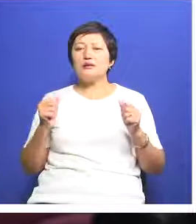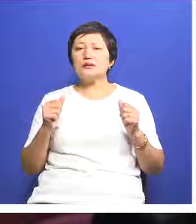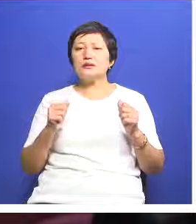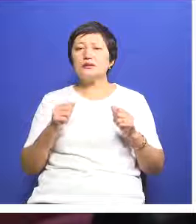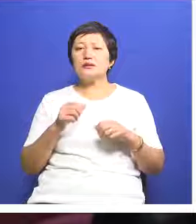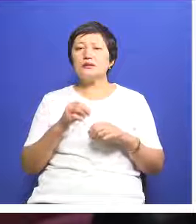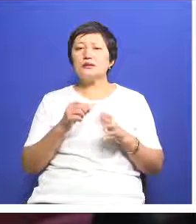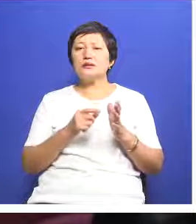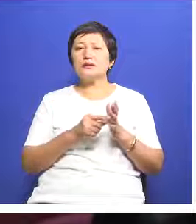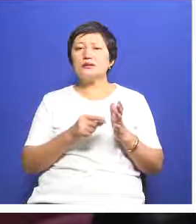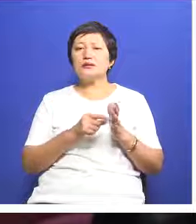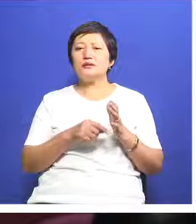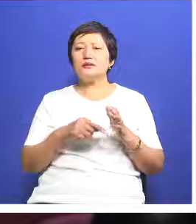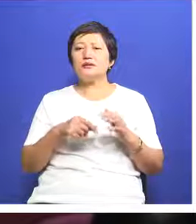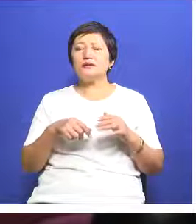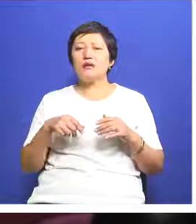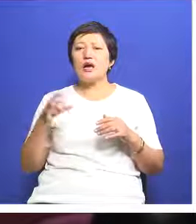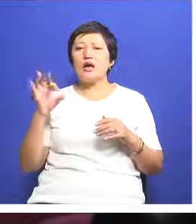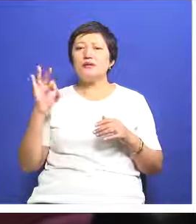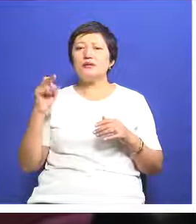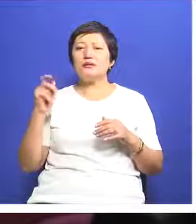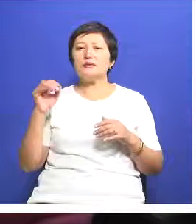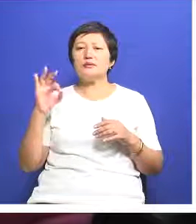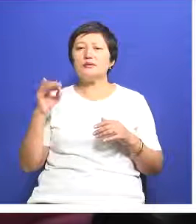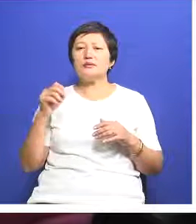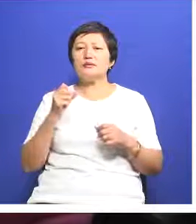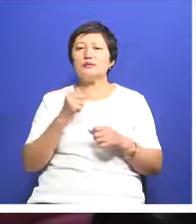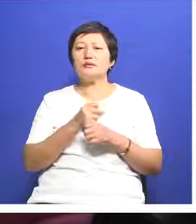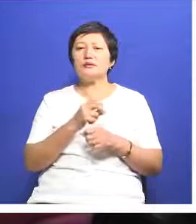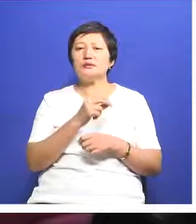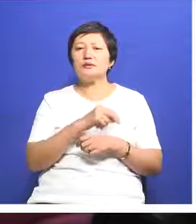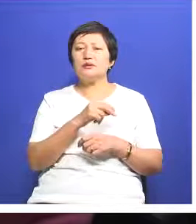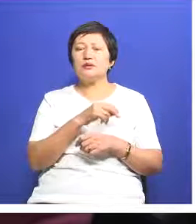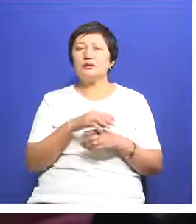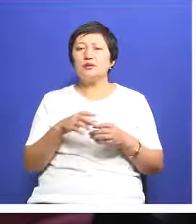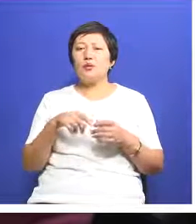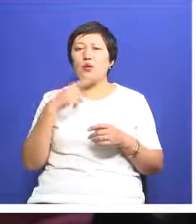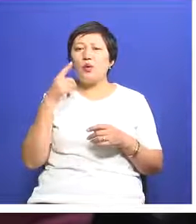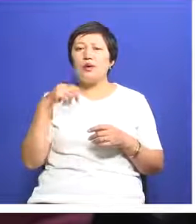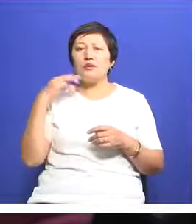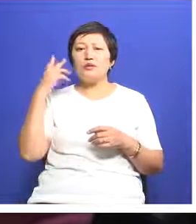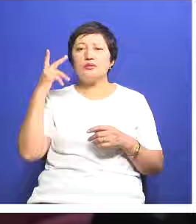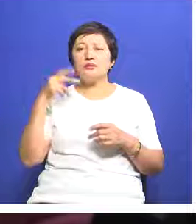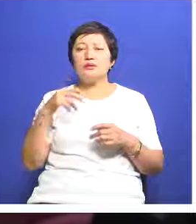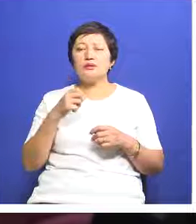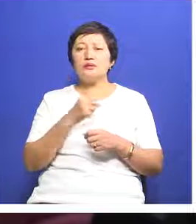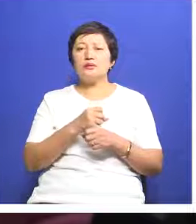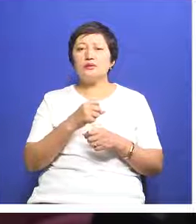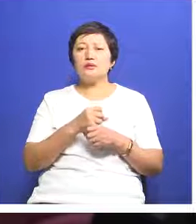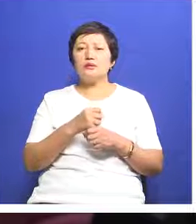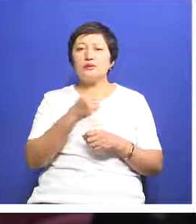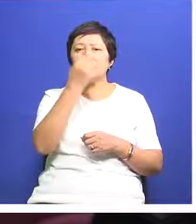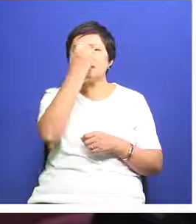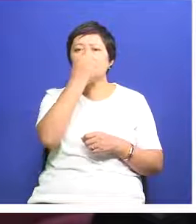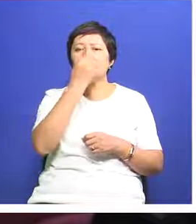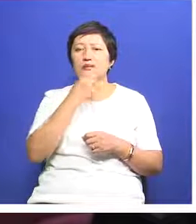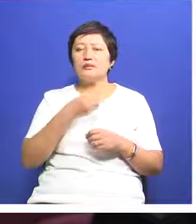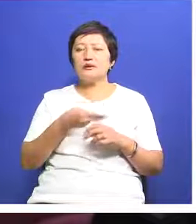қараңғы болады. Асфальттың үстінен адам өлгенде барып істейміз бе деген ой ғой енді. Сіздің мына істеген істеріңізге үлкен